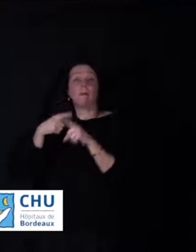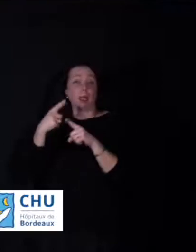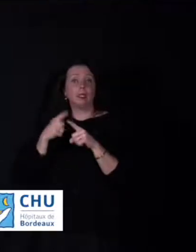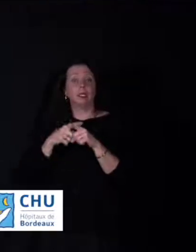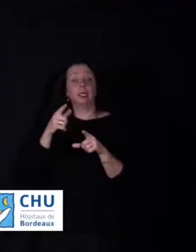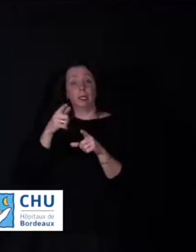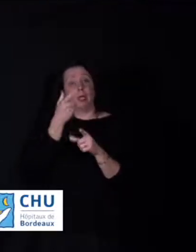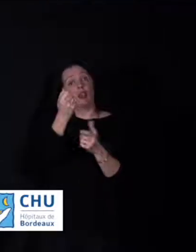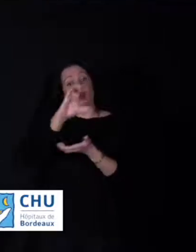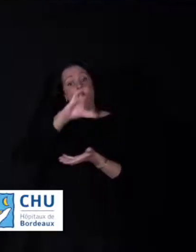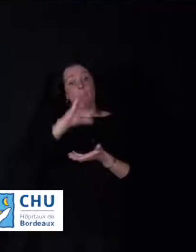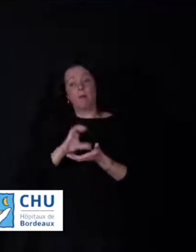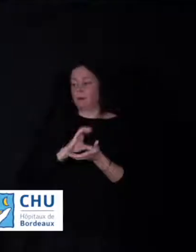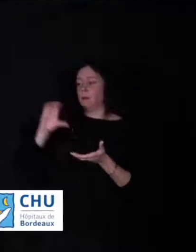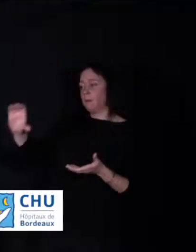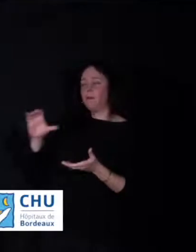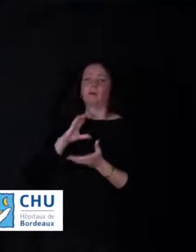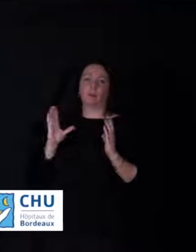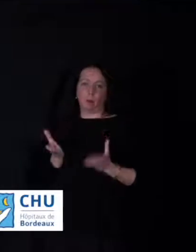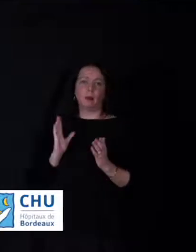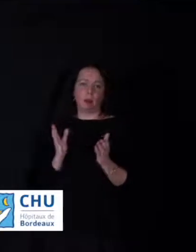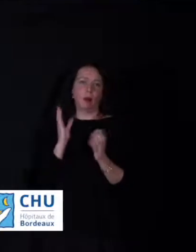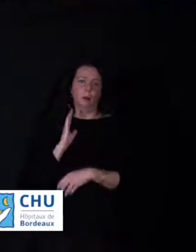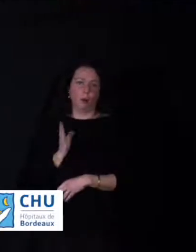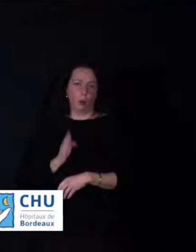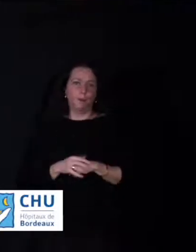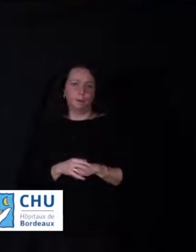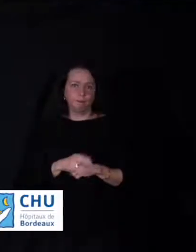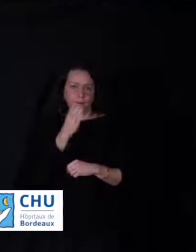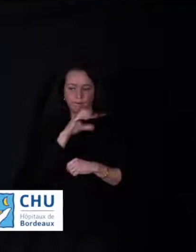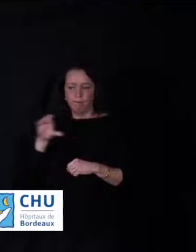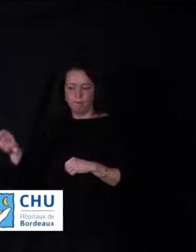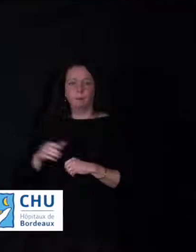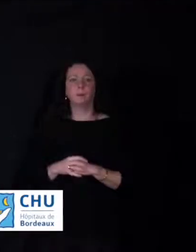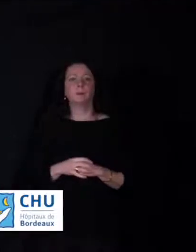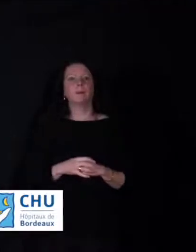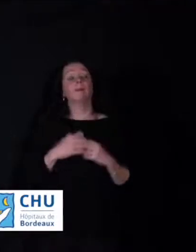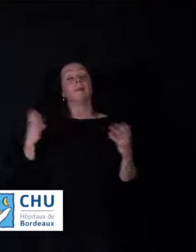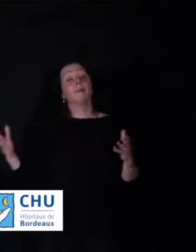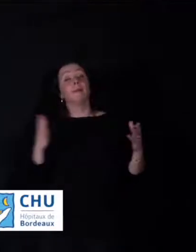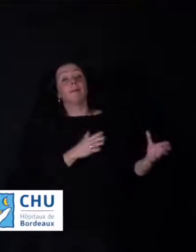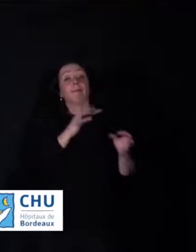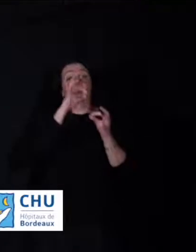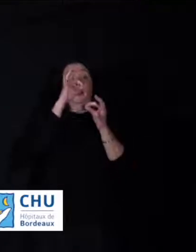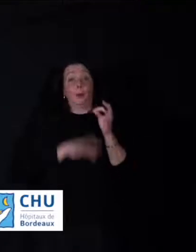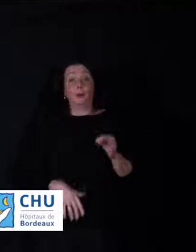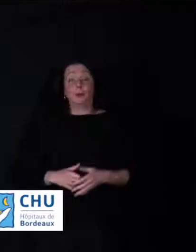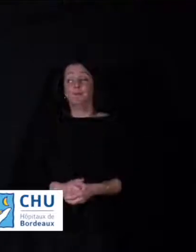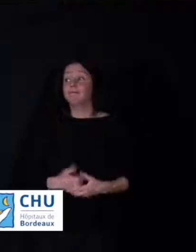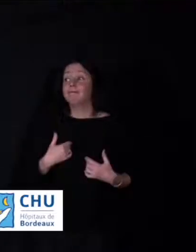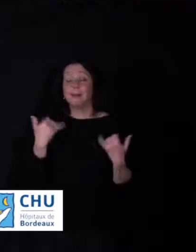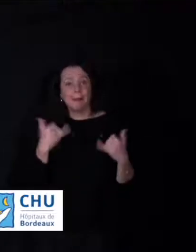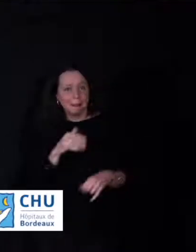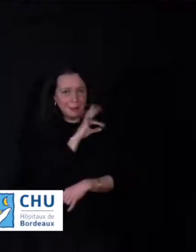seront réversés au CHU de Bordeaux. Pour conclure, il y a encore quelques questions sur la